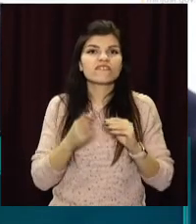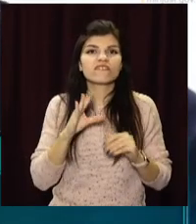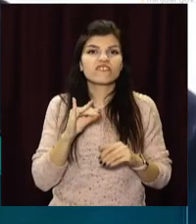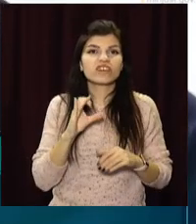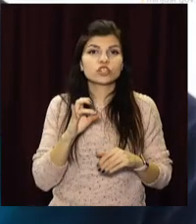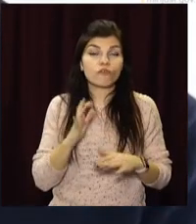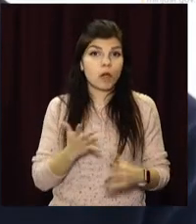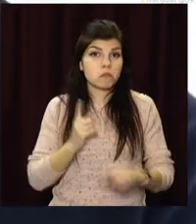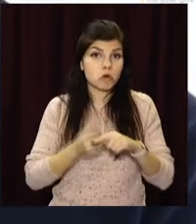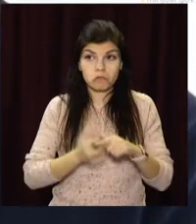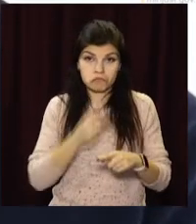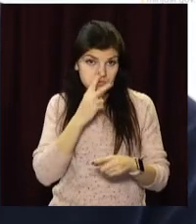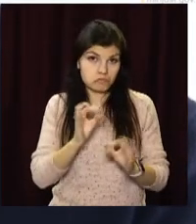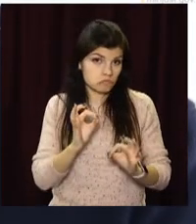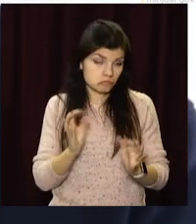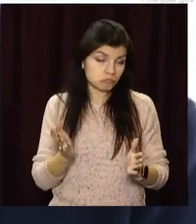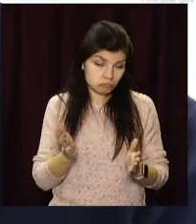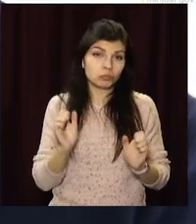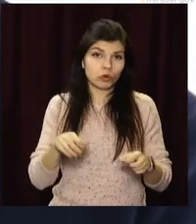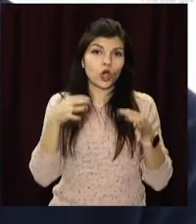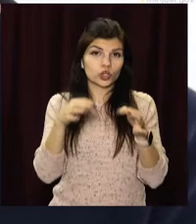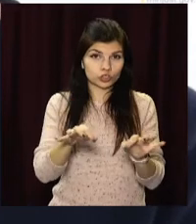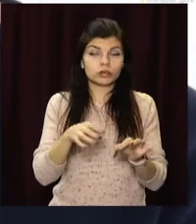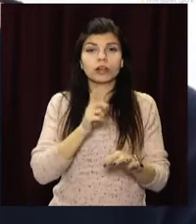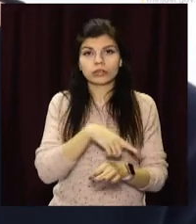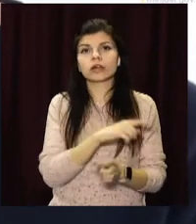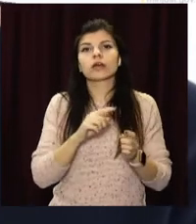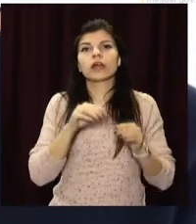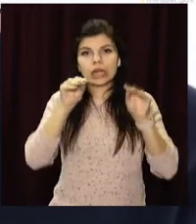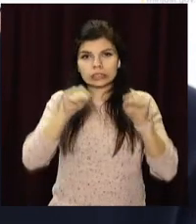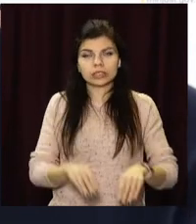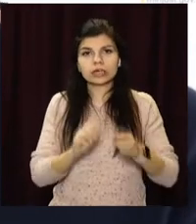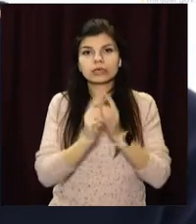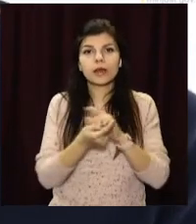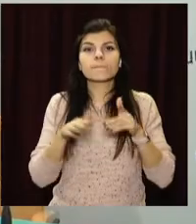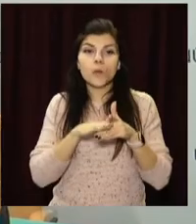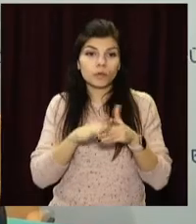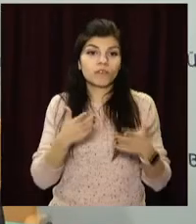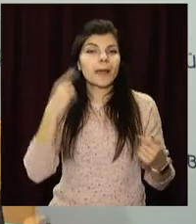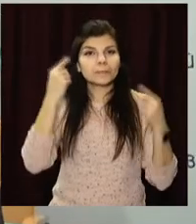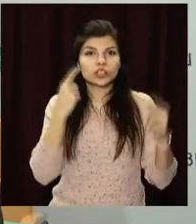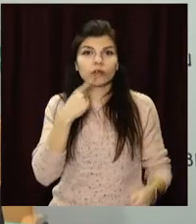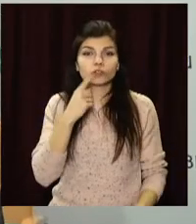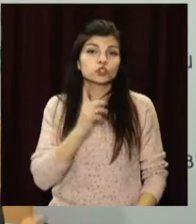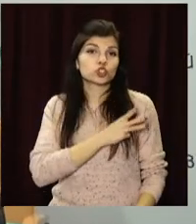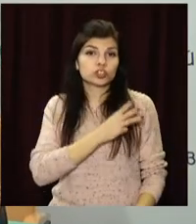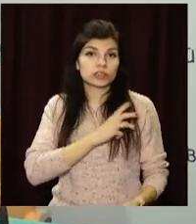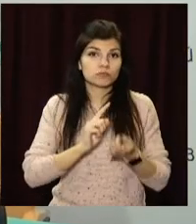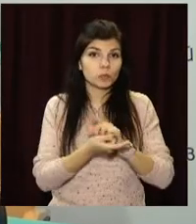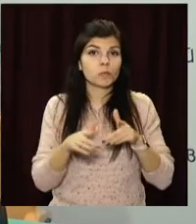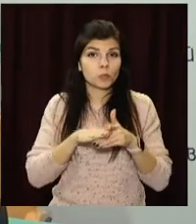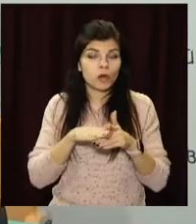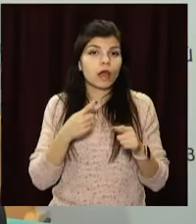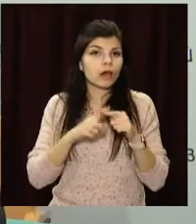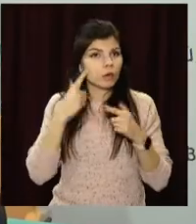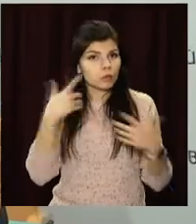цей висновок позитивний, то далі реєструється зміна відповідно по батькові. Психологи кажуть, бажання змінити по